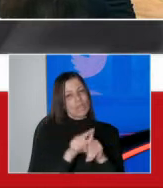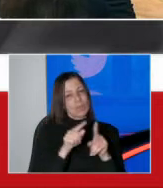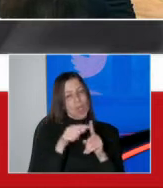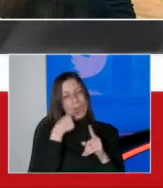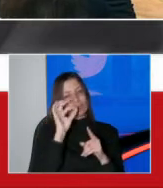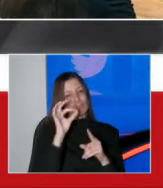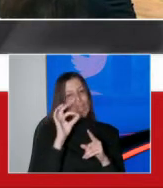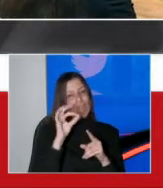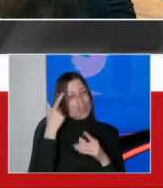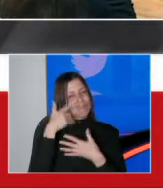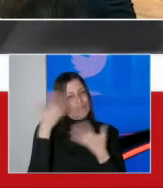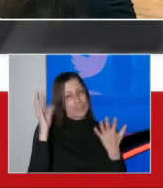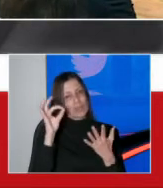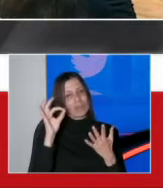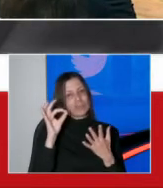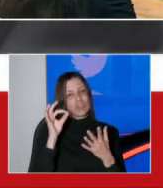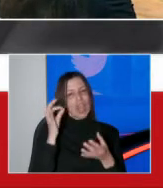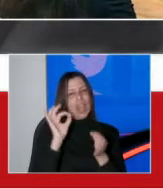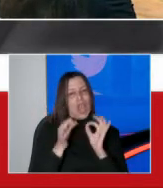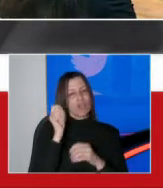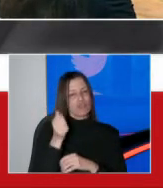השופט העליון ברנדס האמריקאי.